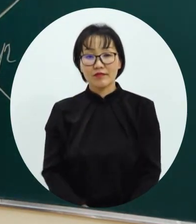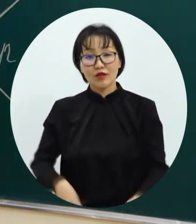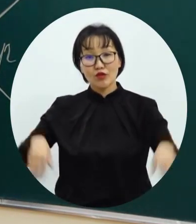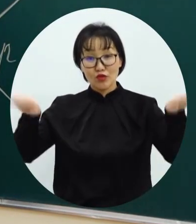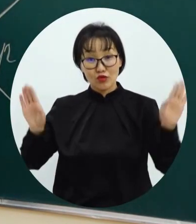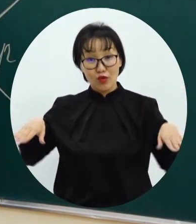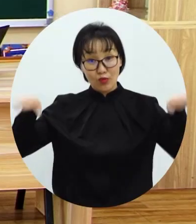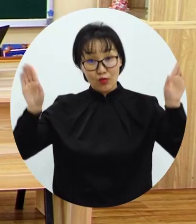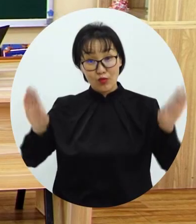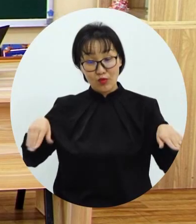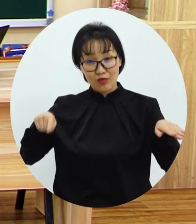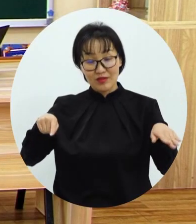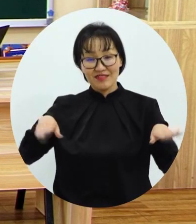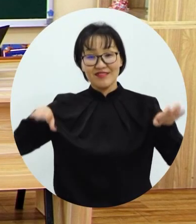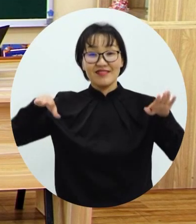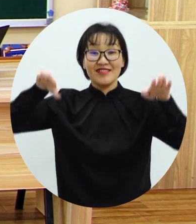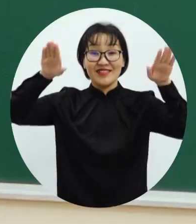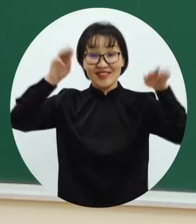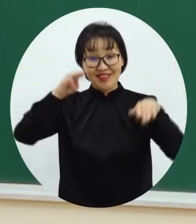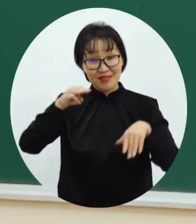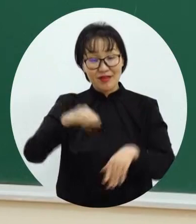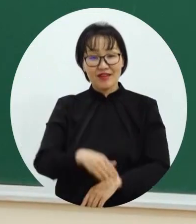Шувуу нисэх байсан өмнө зөвлөө.